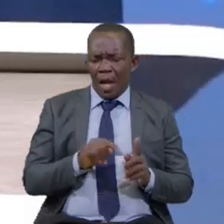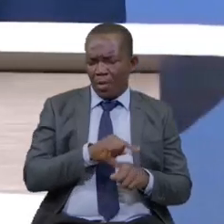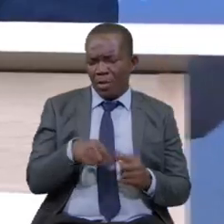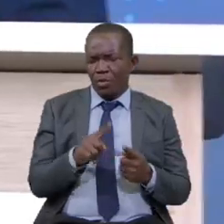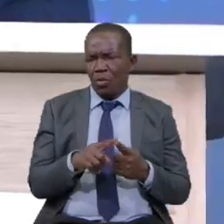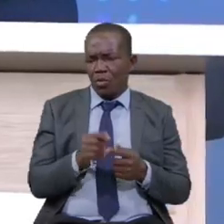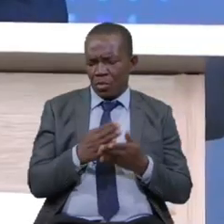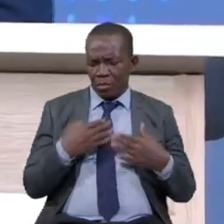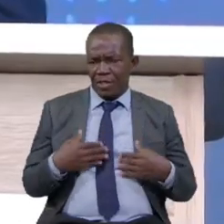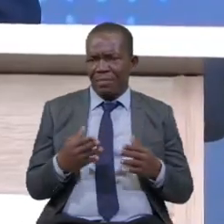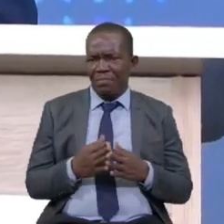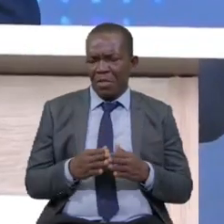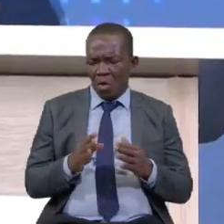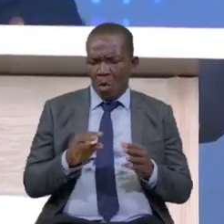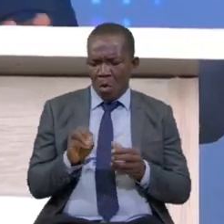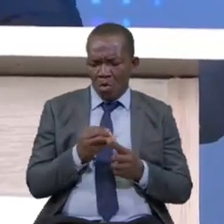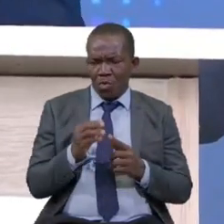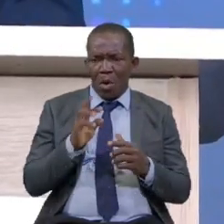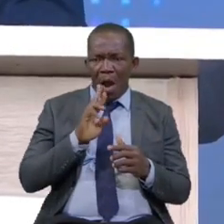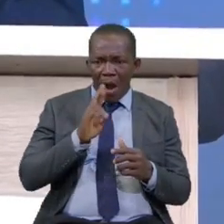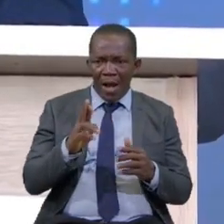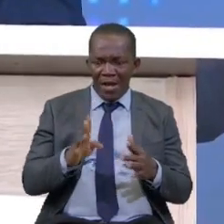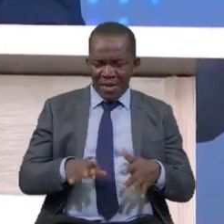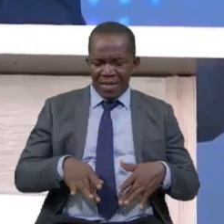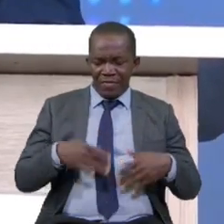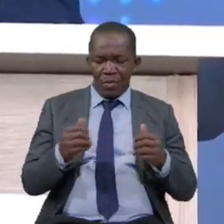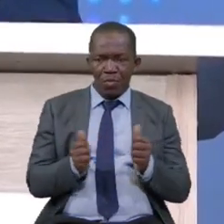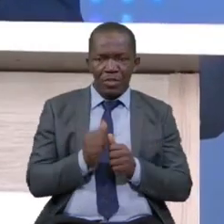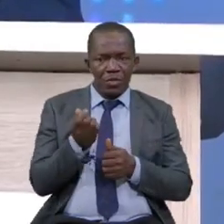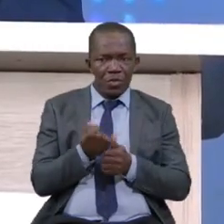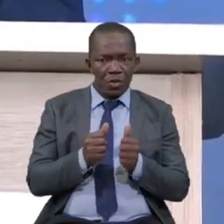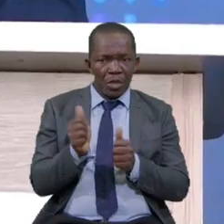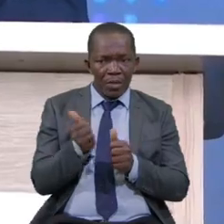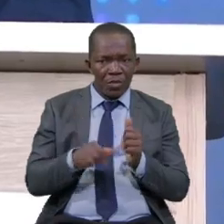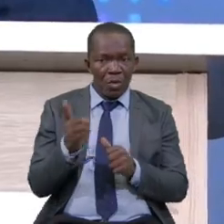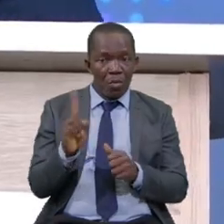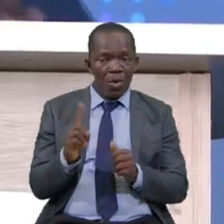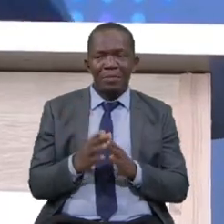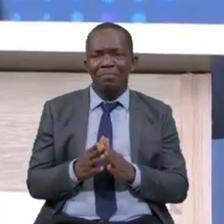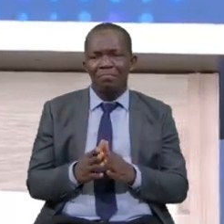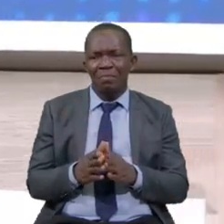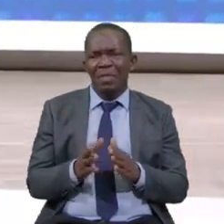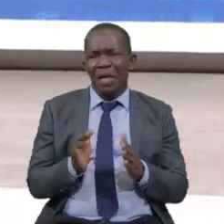quelqu'un, cet homme va me dévorer, oh. Cet homme va m'achever.